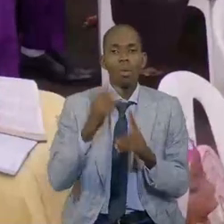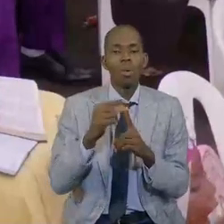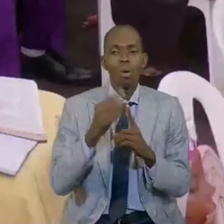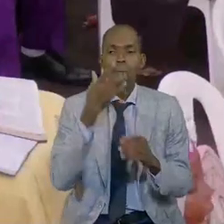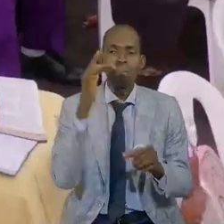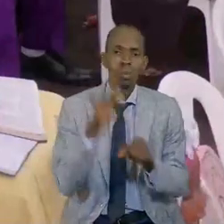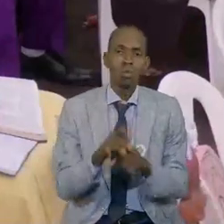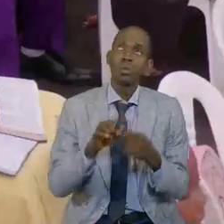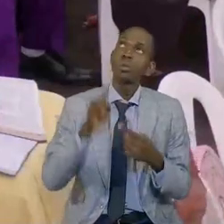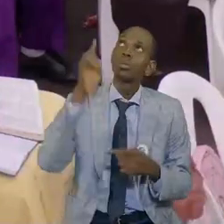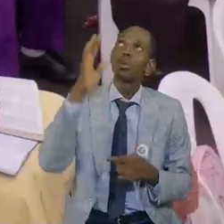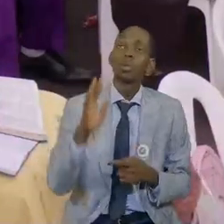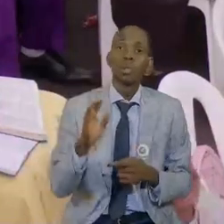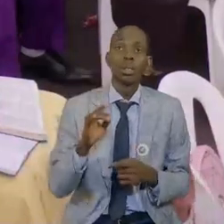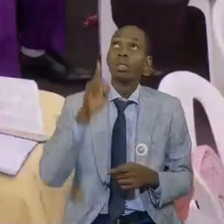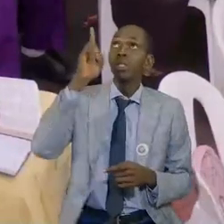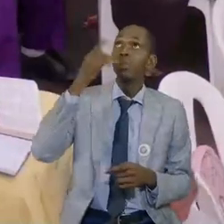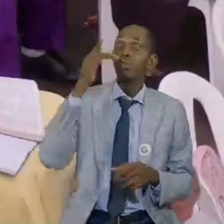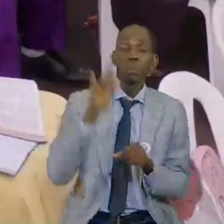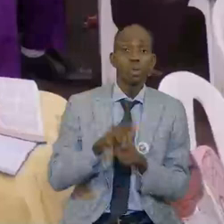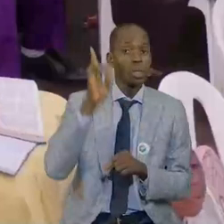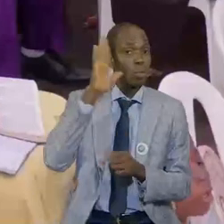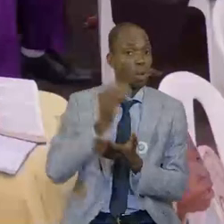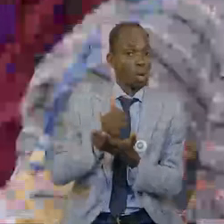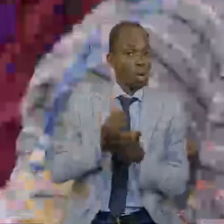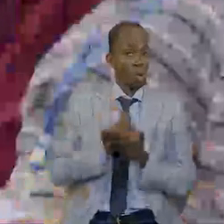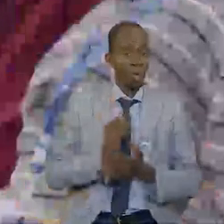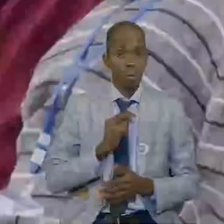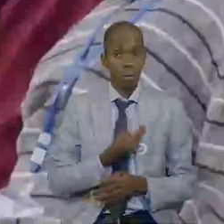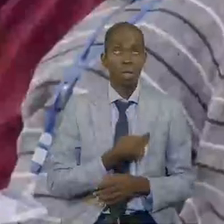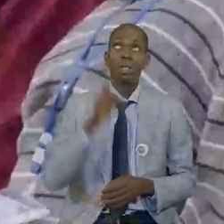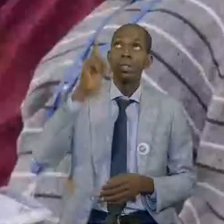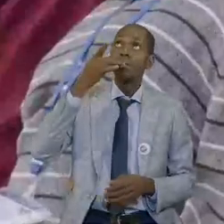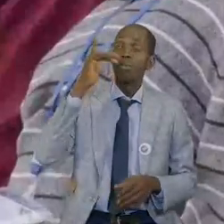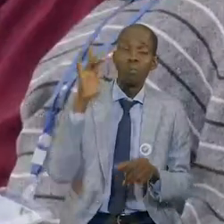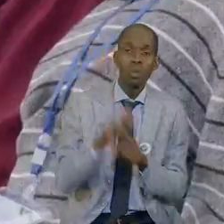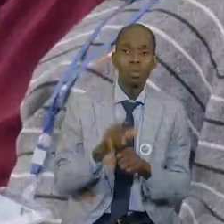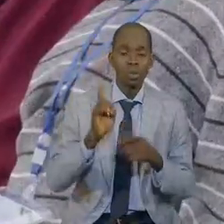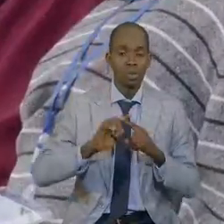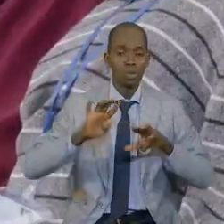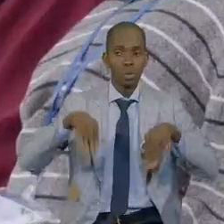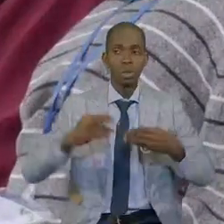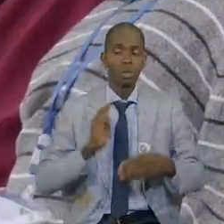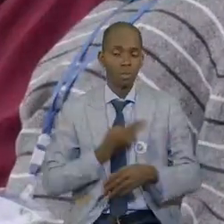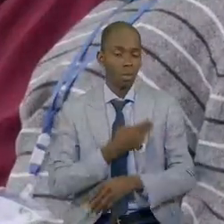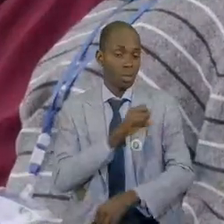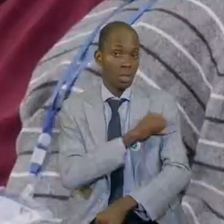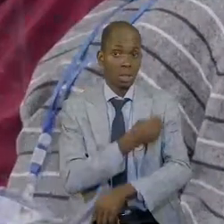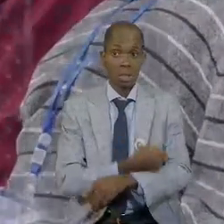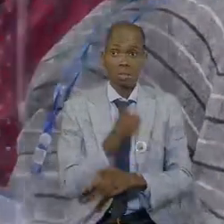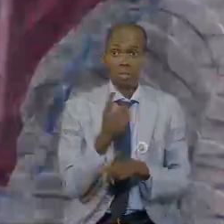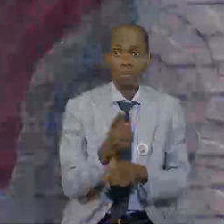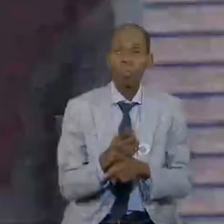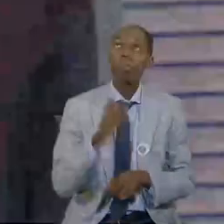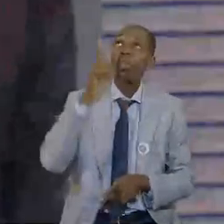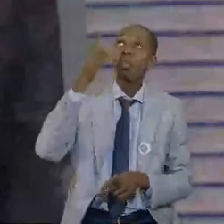who says he will help us. Notre Dieu qui a promis venir à notre secours. Our God who says he will strengthen us. Notre Dieu qui a promis nous fortifier. Our God